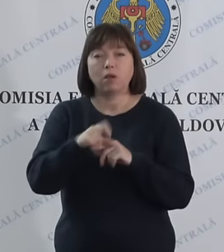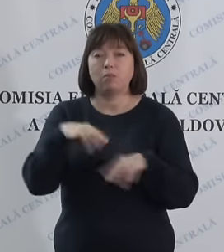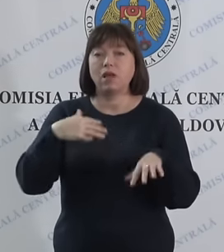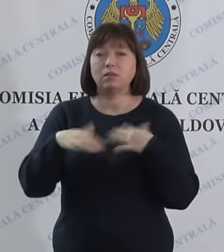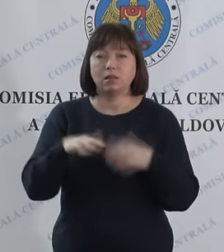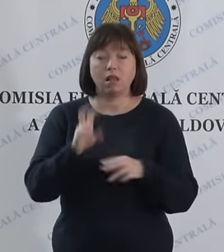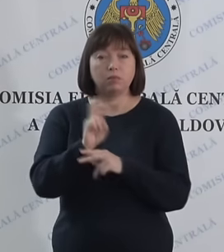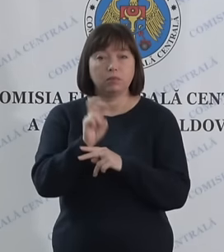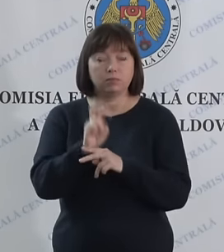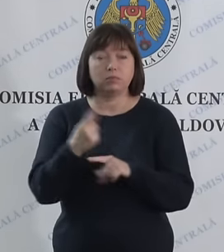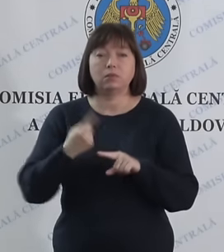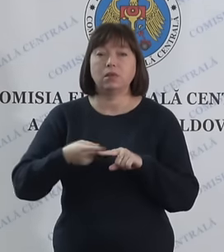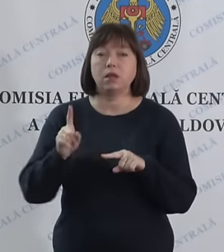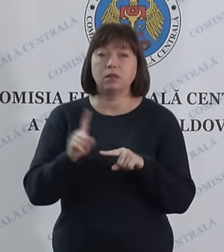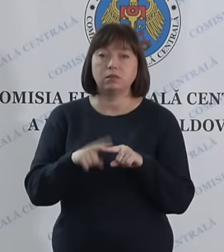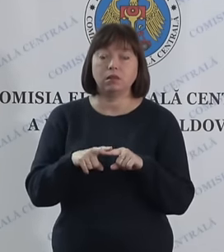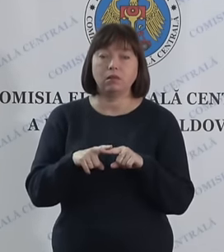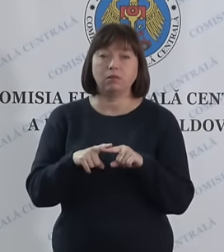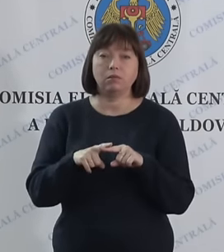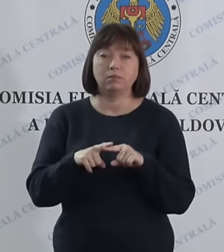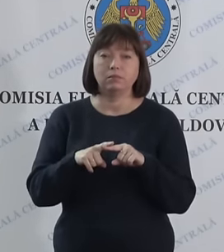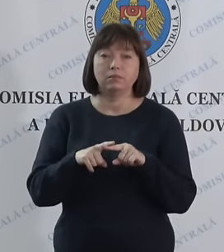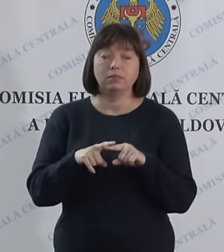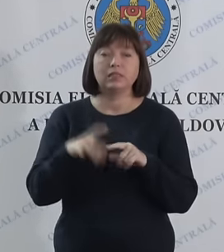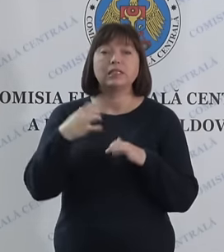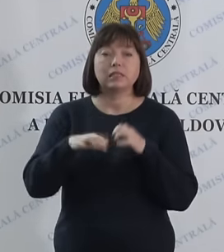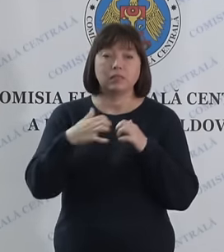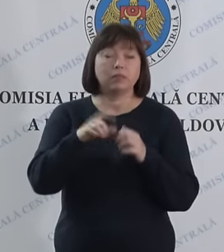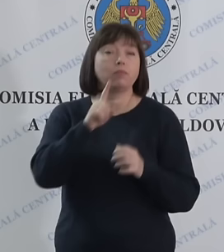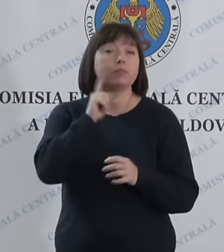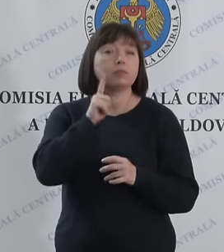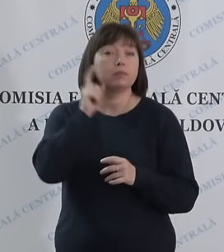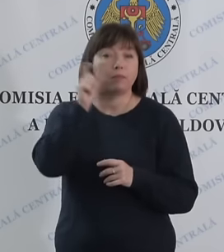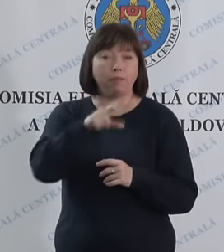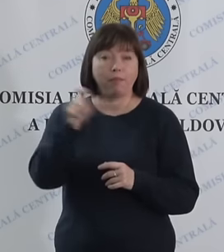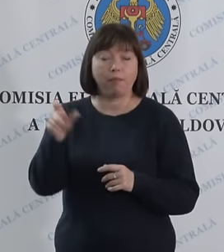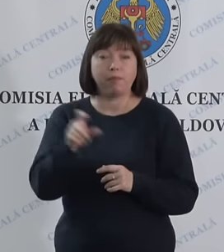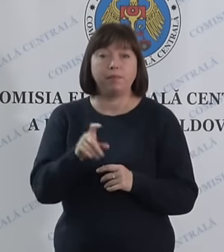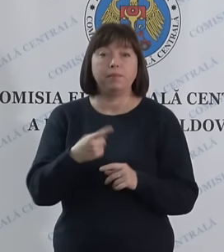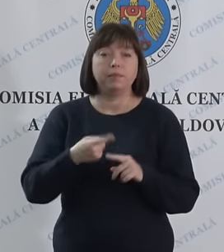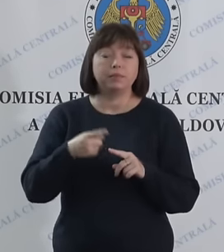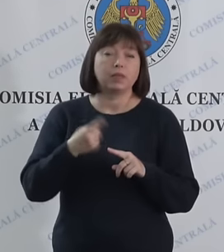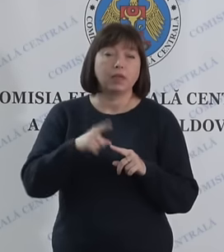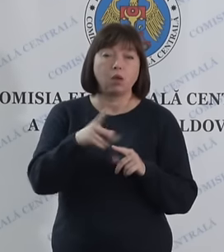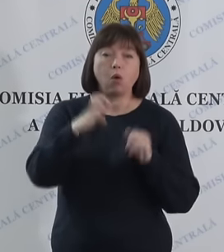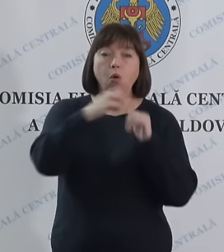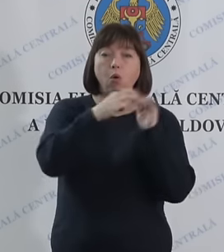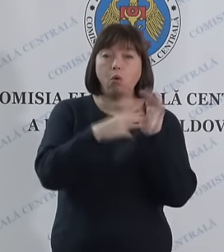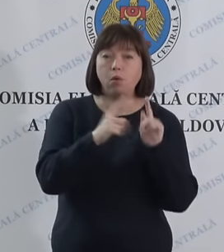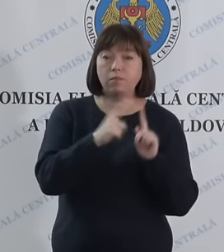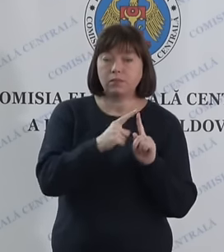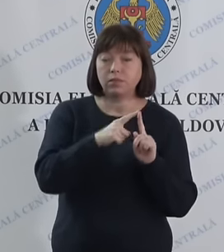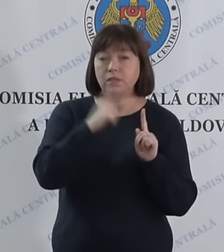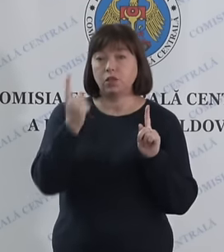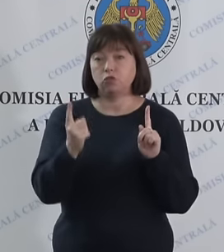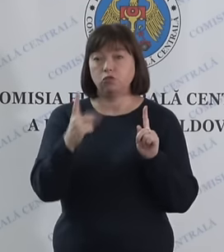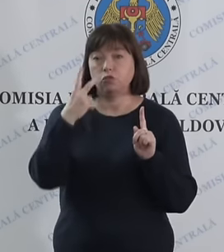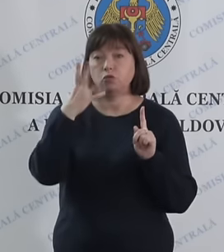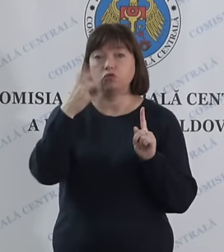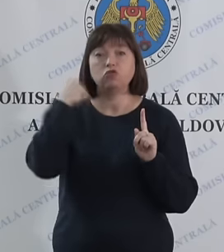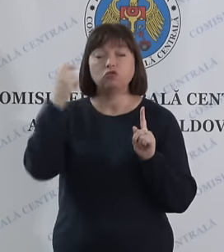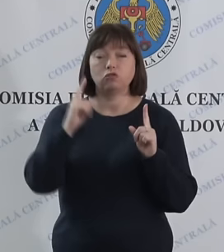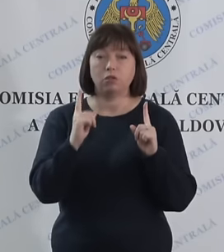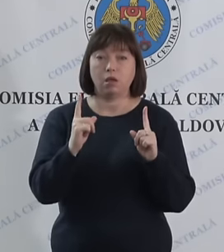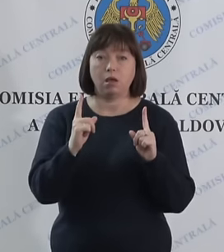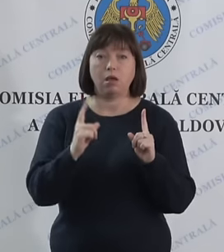slabă prezență se înregistrează în rândul tinerilor, care sunt între 18 și 25 de